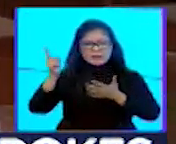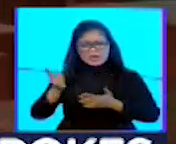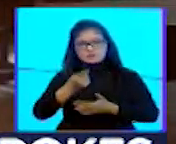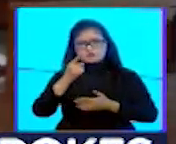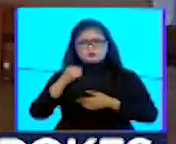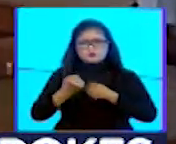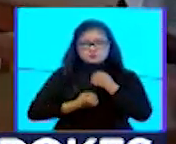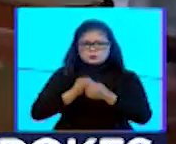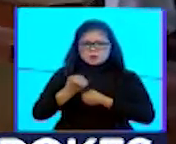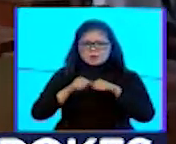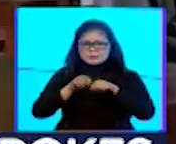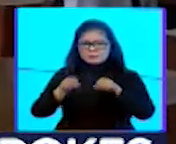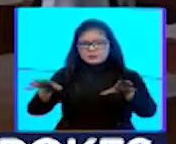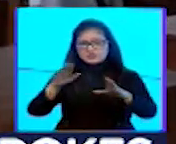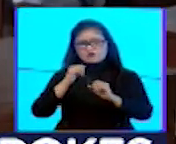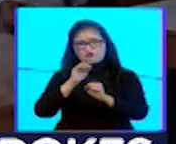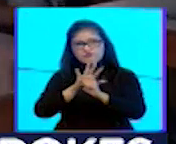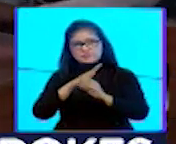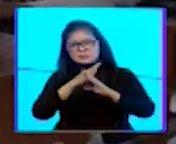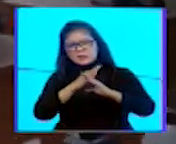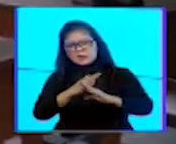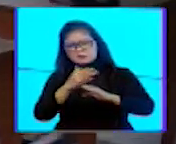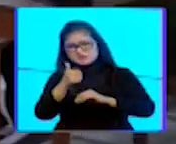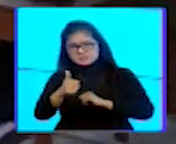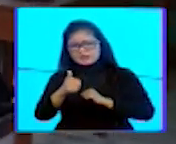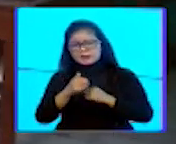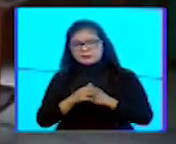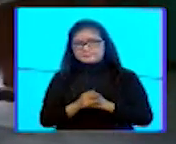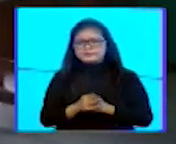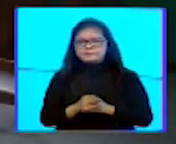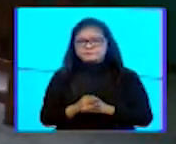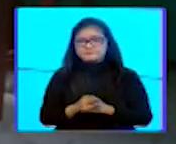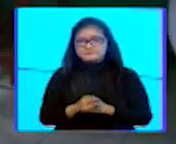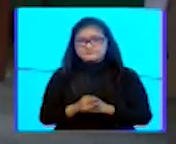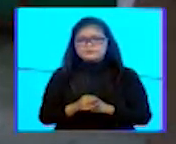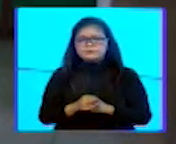penyebaran pandemi. Dari Cimahi, Jawa Barat, Yuwono melaporkan.